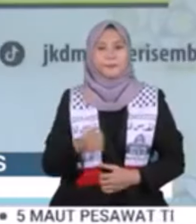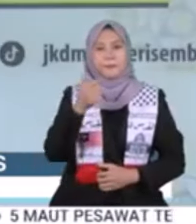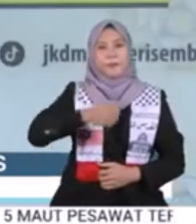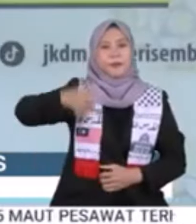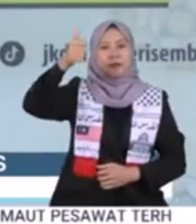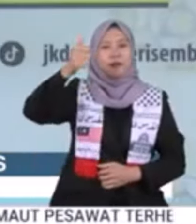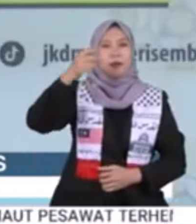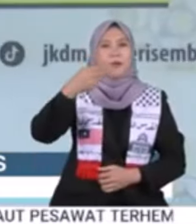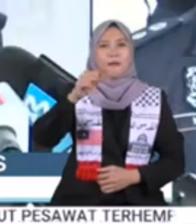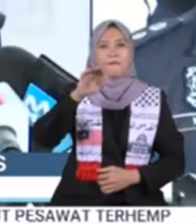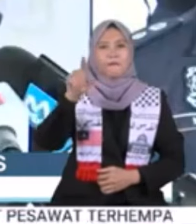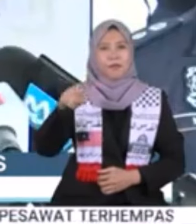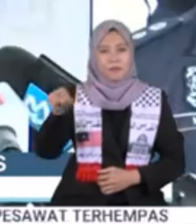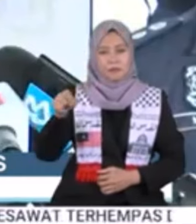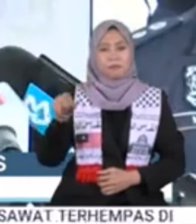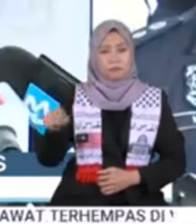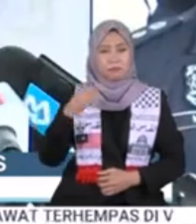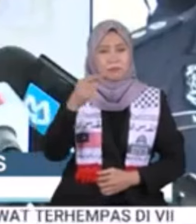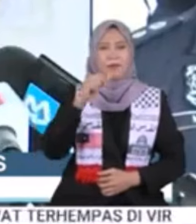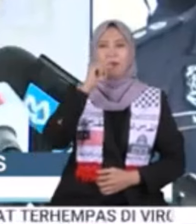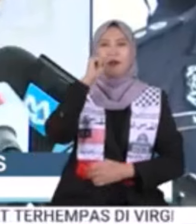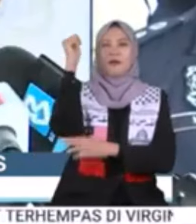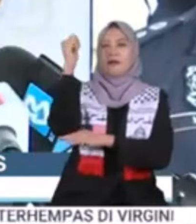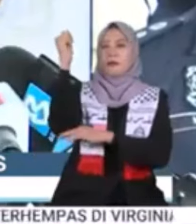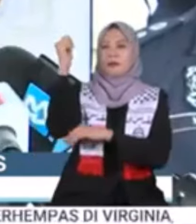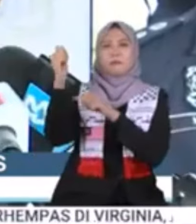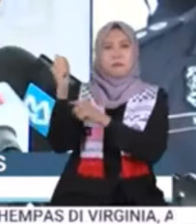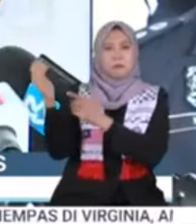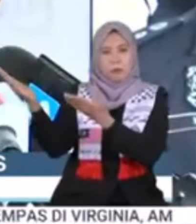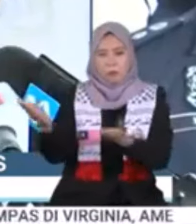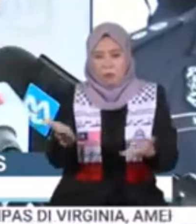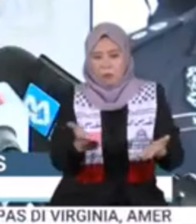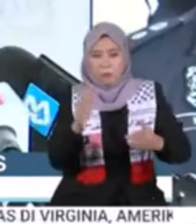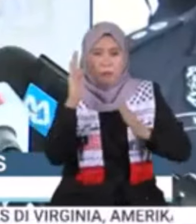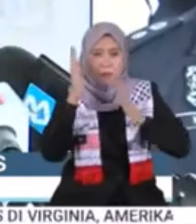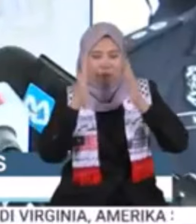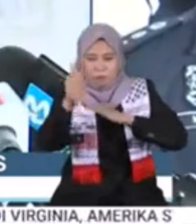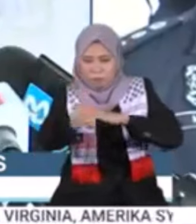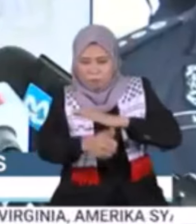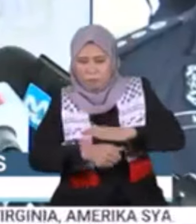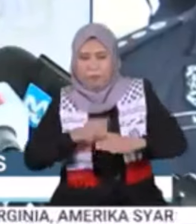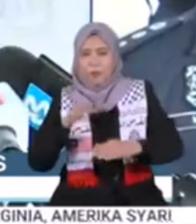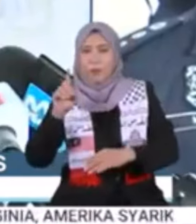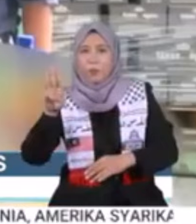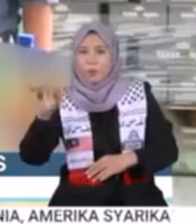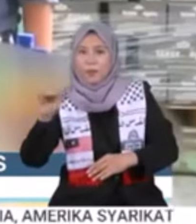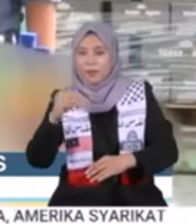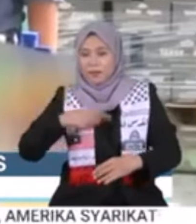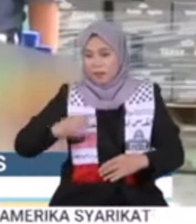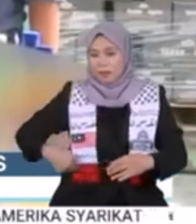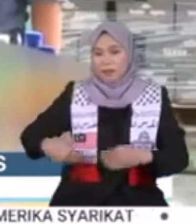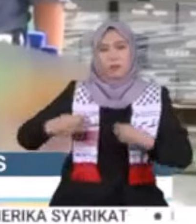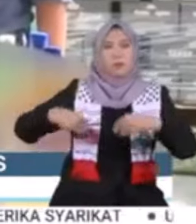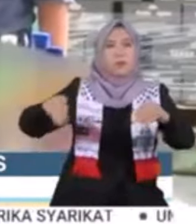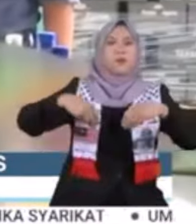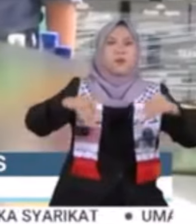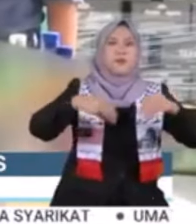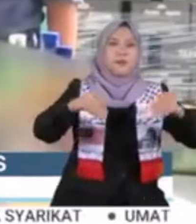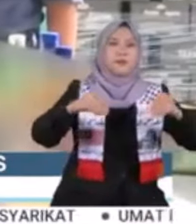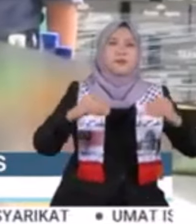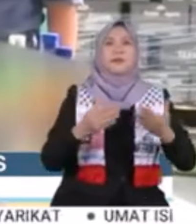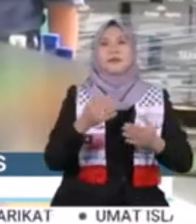Pengarahnya Muhammad Hafiz Ishak berkata minuman keras itu dipercayai dibawa masuk ke dalam negara dari Dubai dan China untuk dipasarkan di